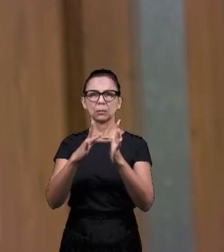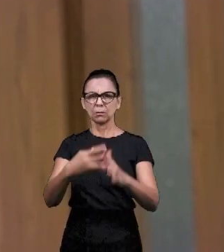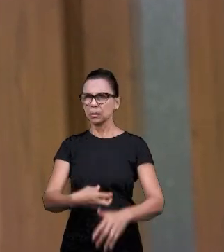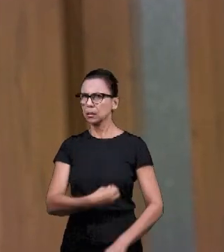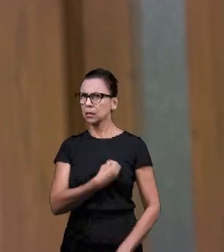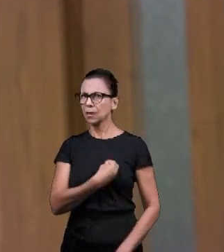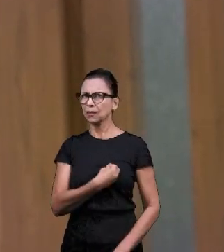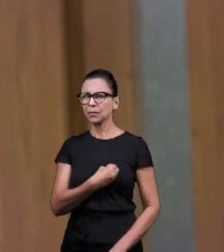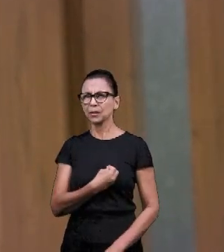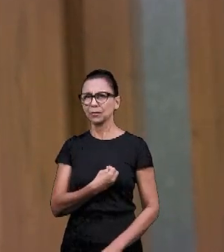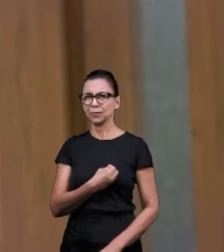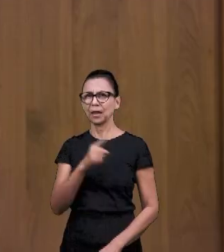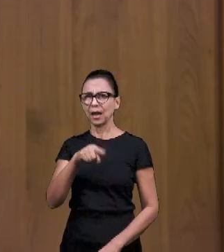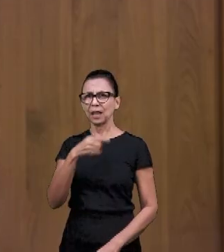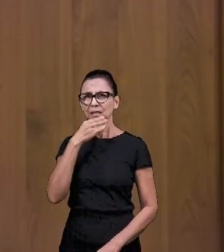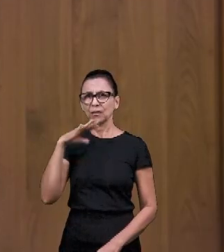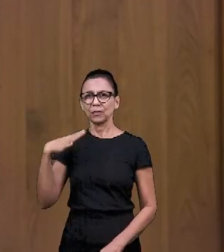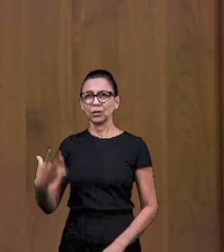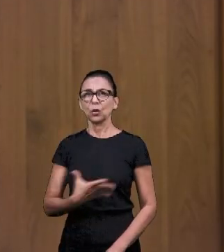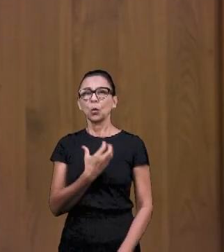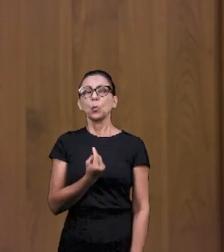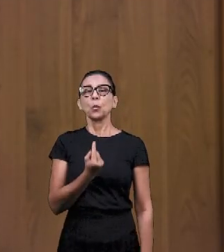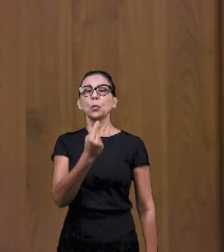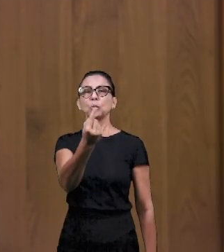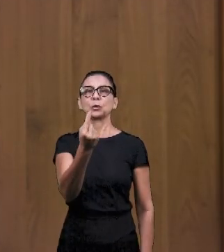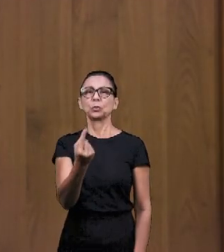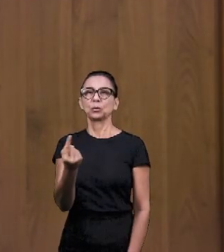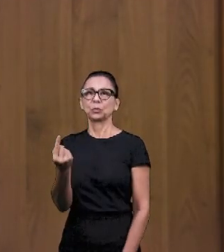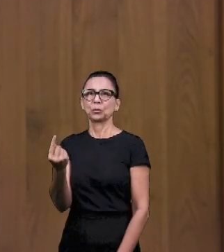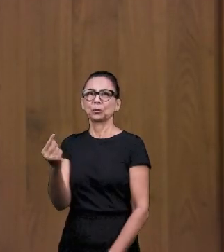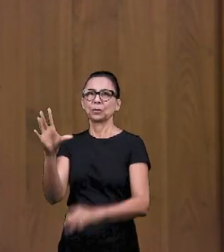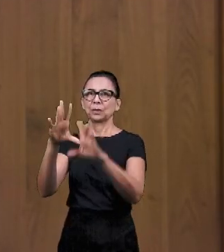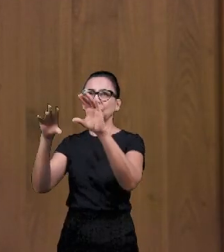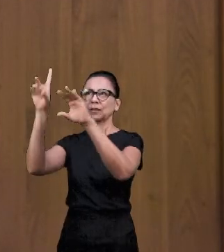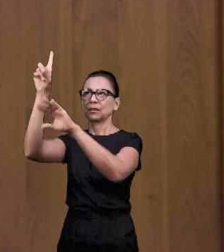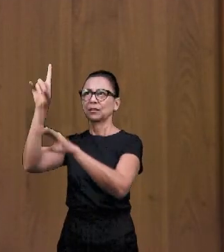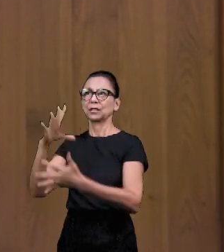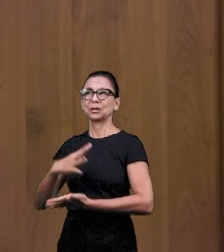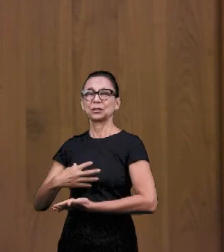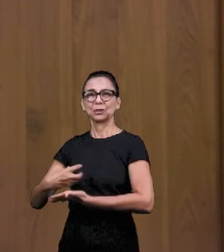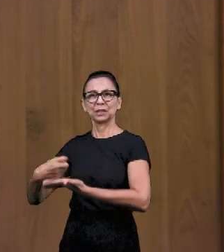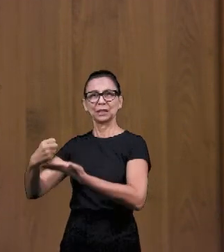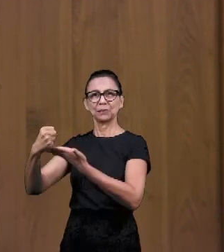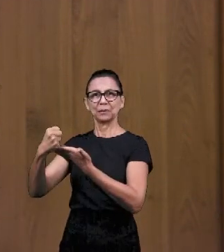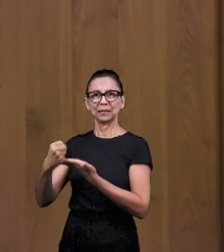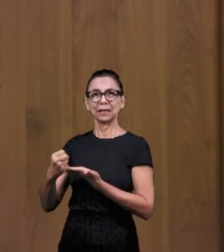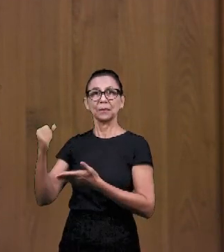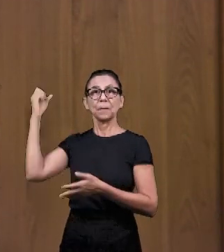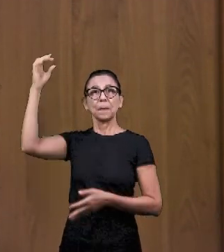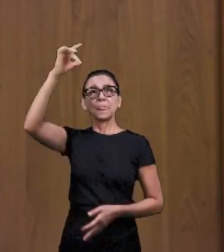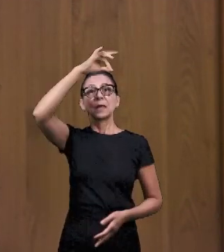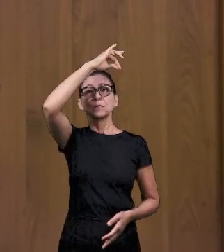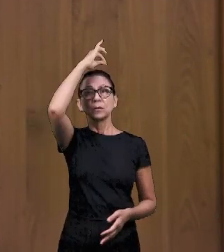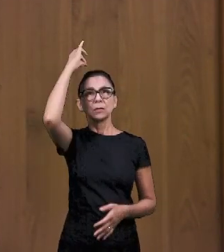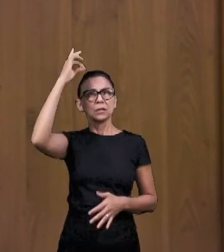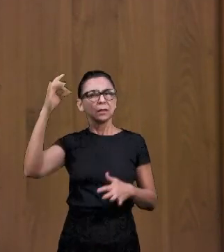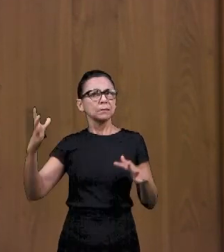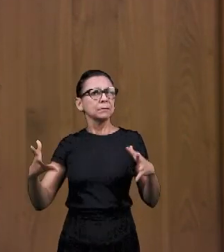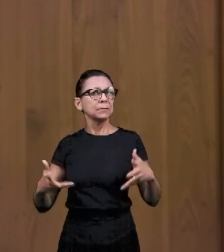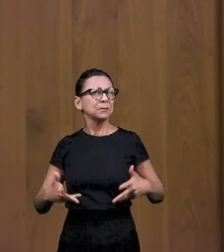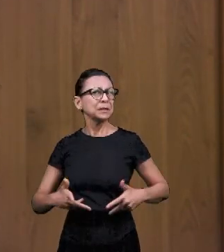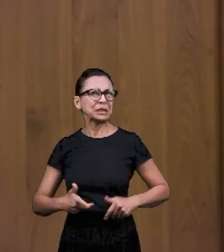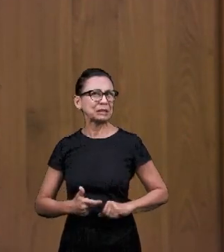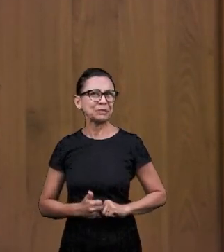chercher. Le Saint-Esprit est merveilleux pour nous. Il est spécial, car il nous identifie avec